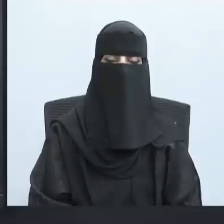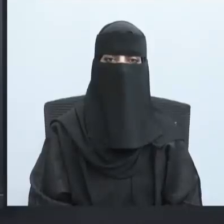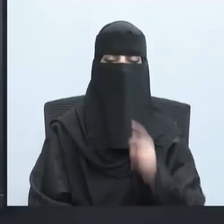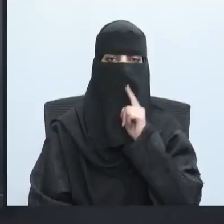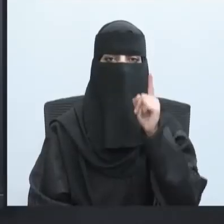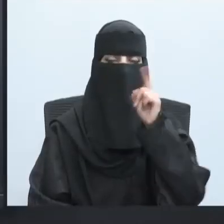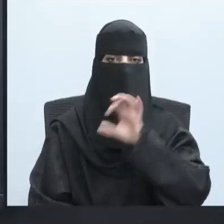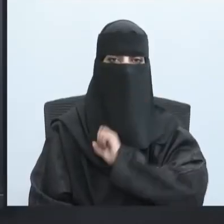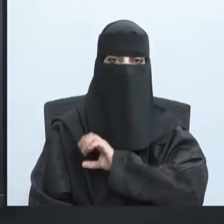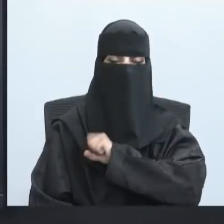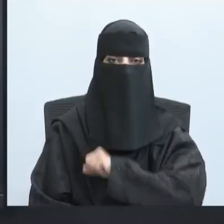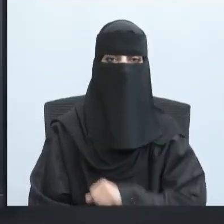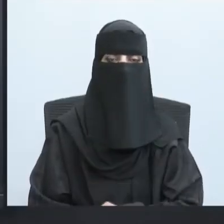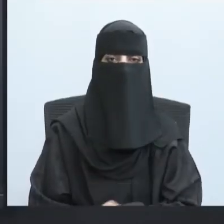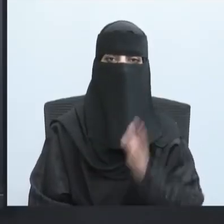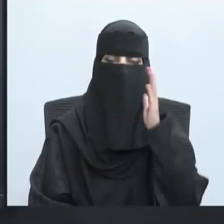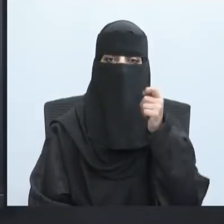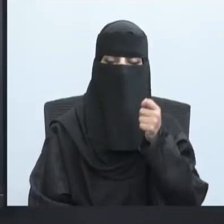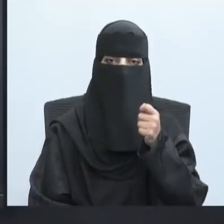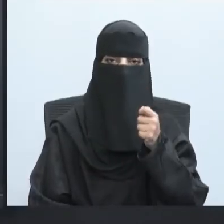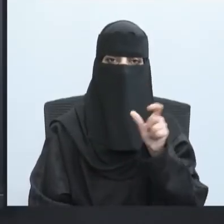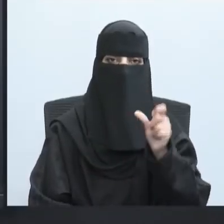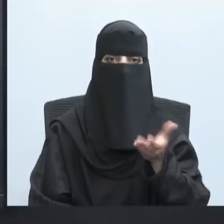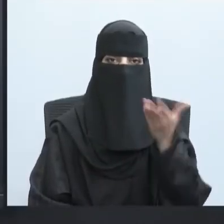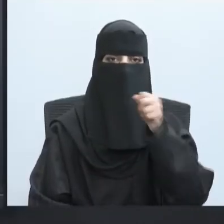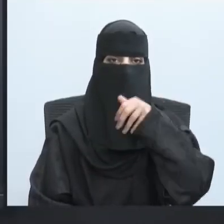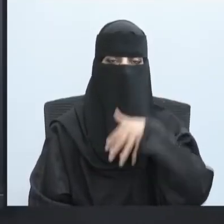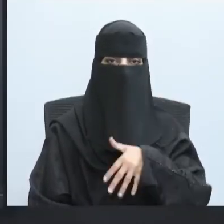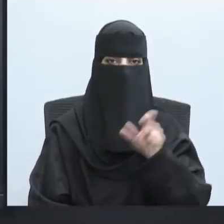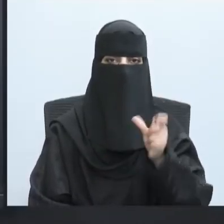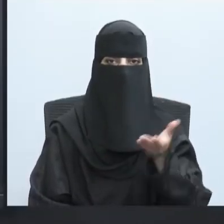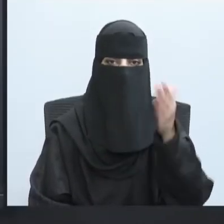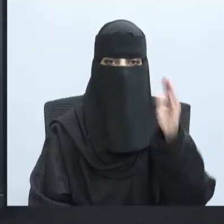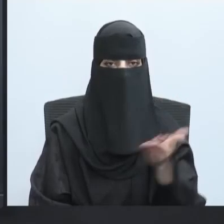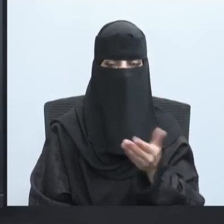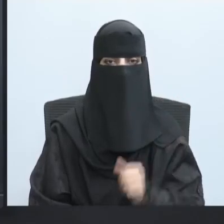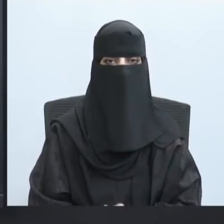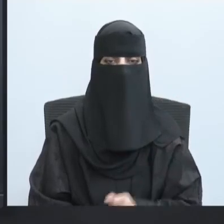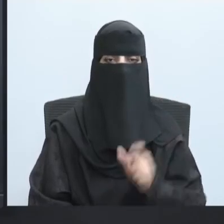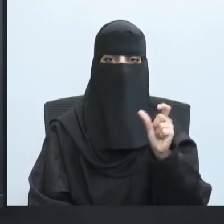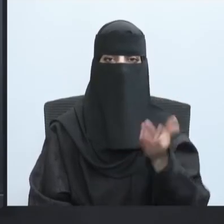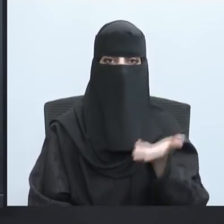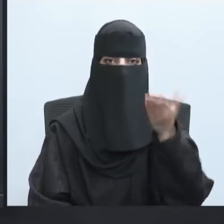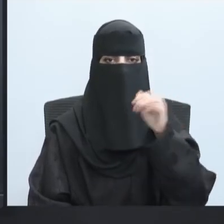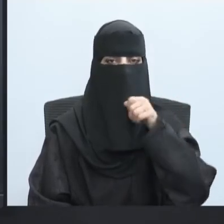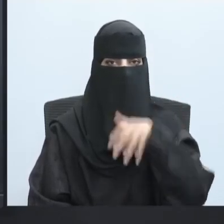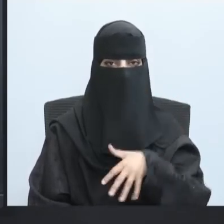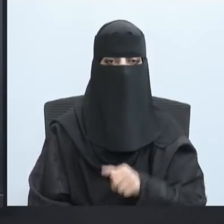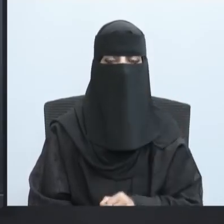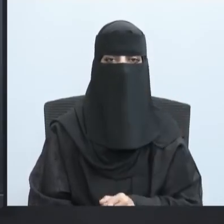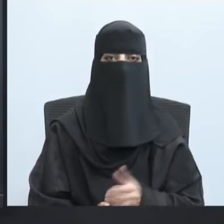بسم الله الرحمن الرحيم والصلاه والسلام على اشرف الانبياء والمرسلين نبينا محمد